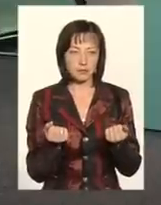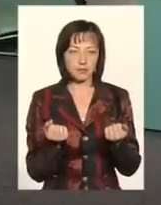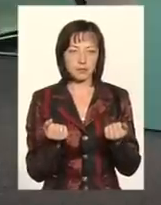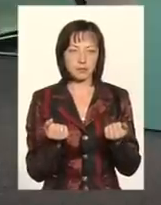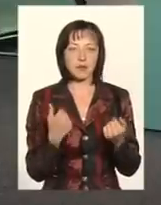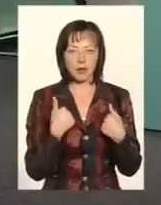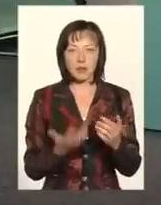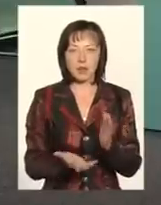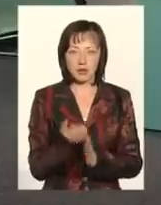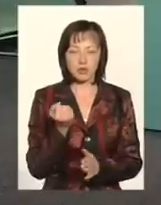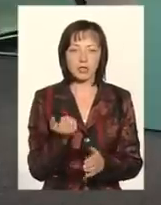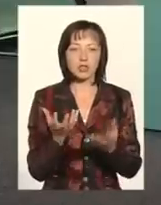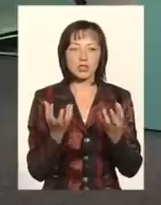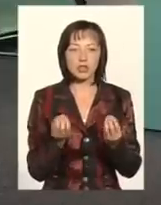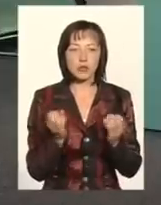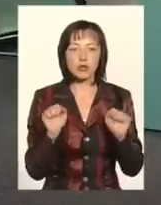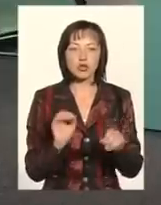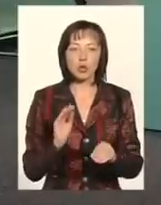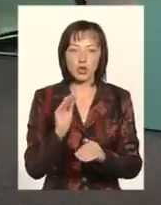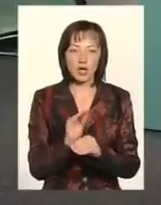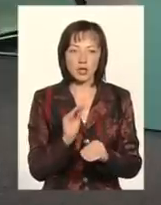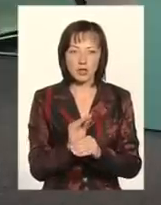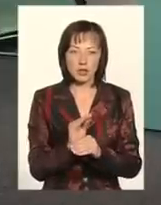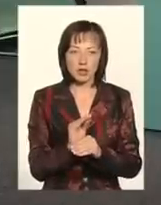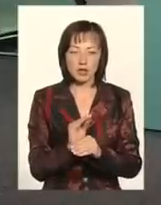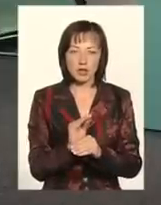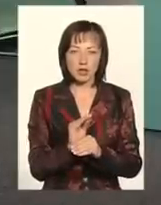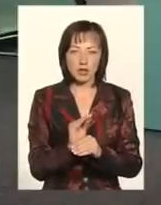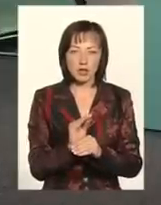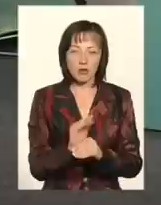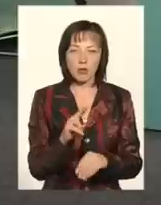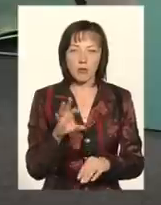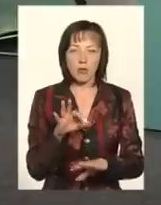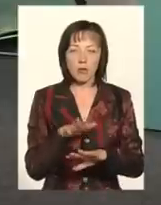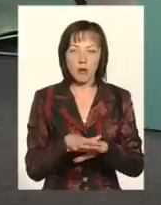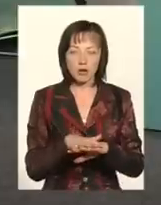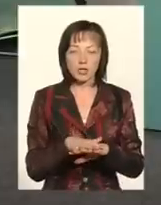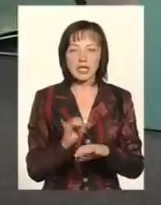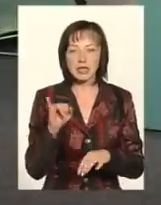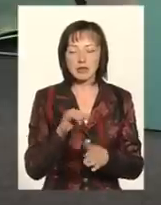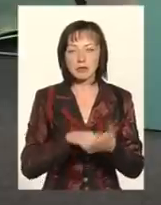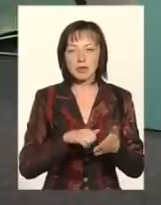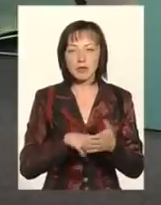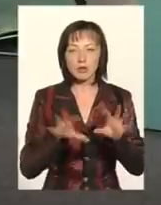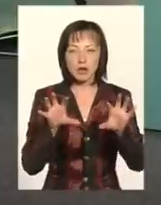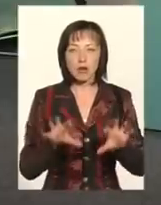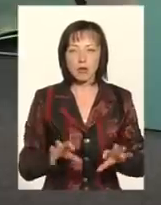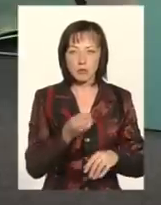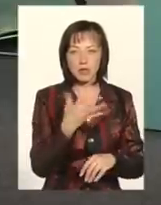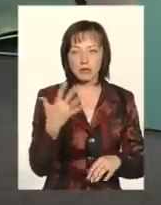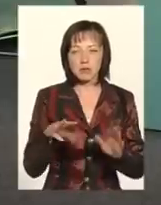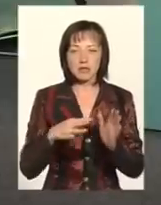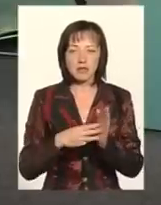я поддерживаю я ще можу додати Я ще по банку так і з приводу закону